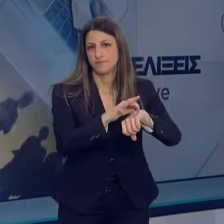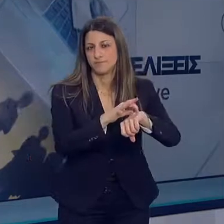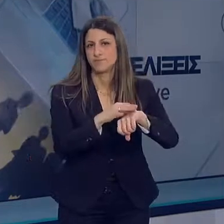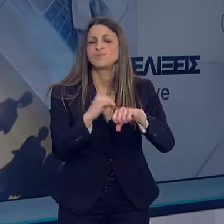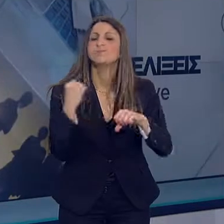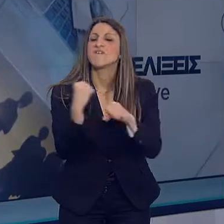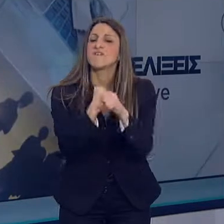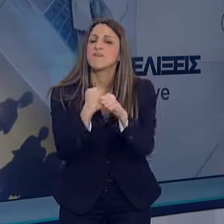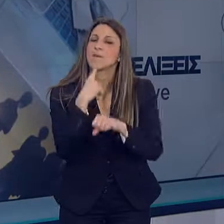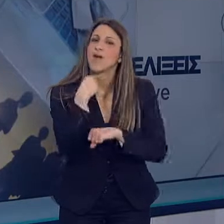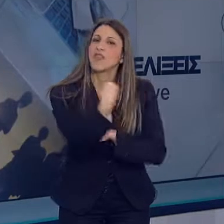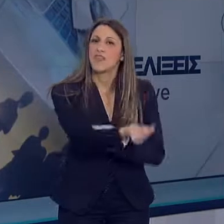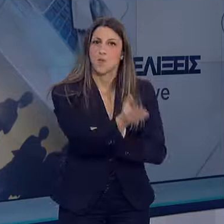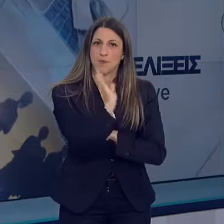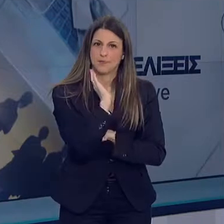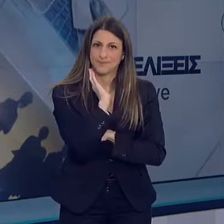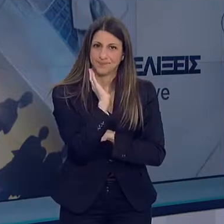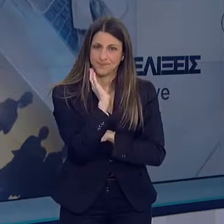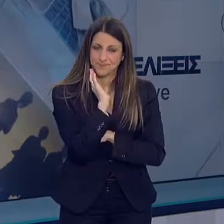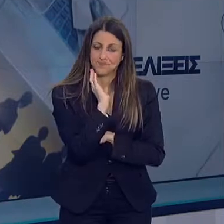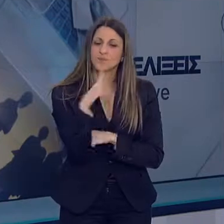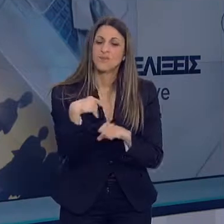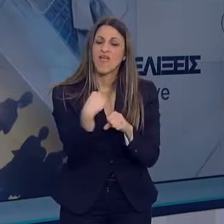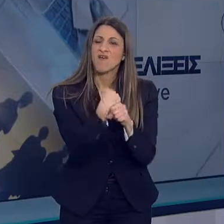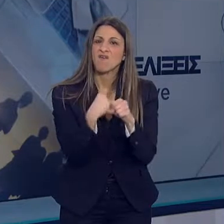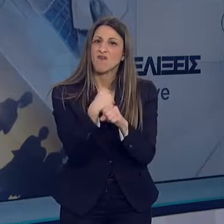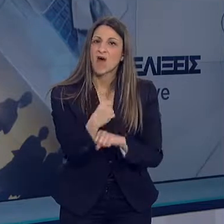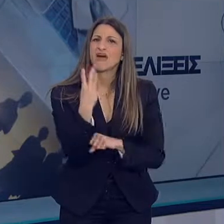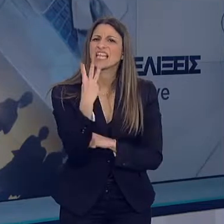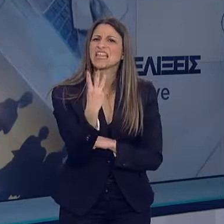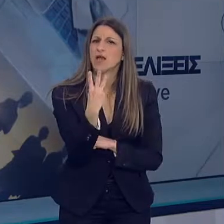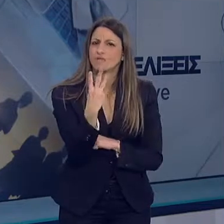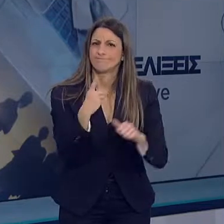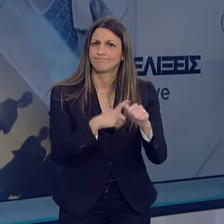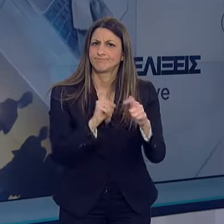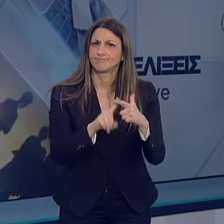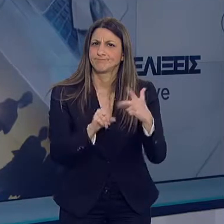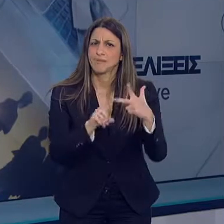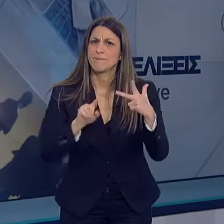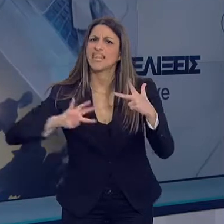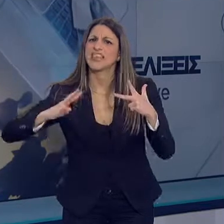οποίες υπάρχουν κάποια επιστημονικά δεδομένα. Και αυτές ήταν τρεις συγκεκριμένες θεραπείες και μετά μας προέκυψε και μια